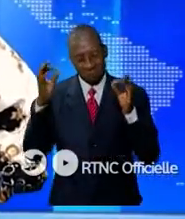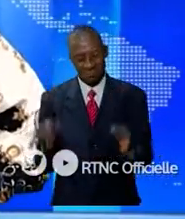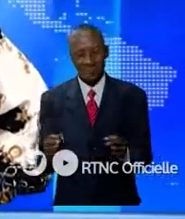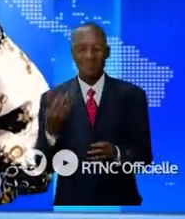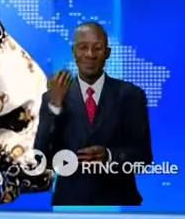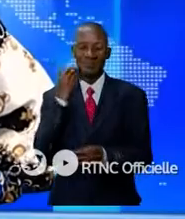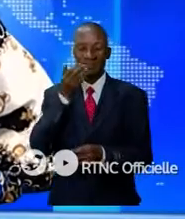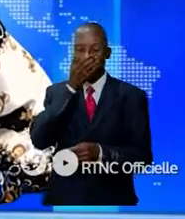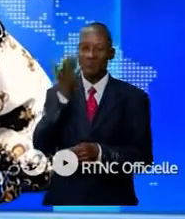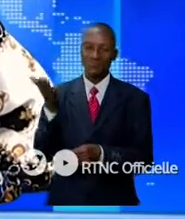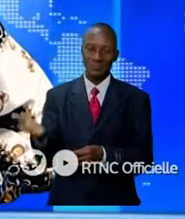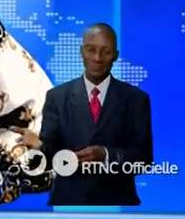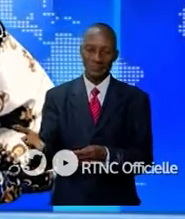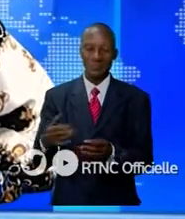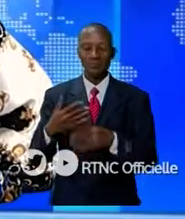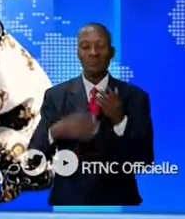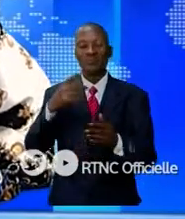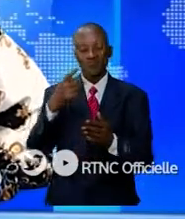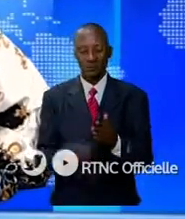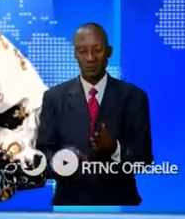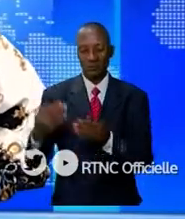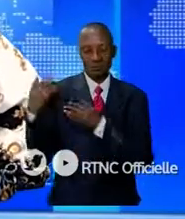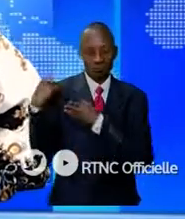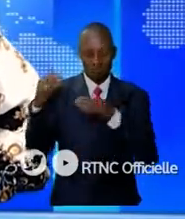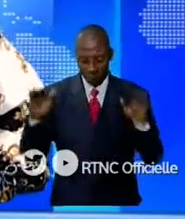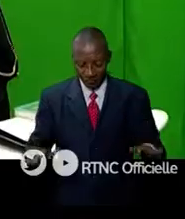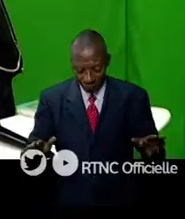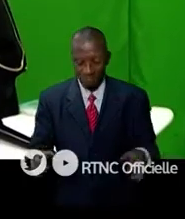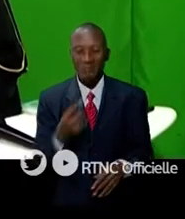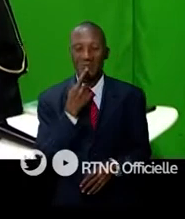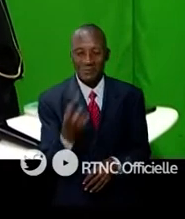barrières. Occasion pour le Tchèque Abdallah Mangala de faire ses messages.